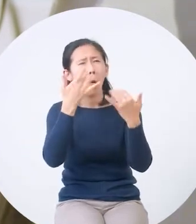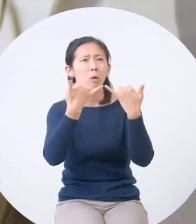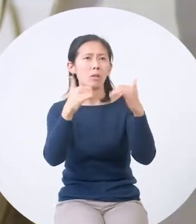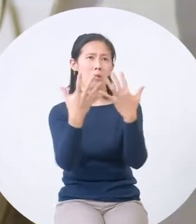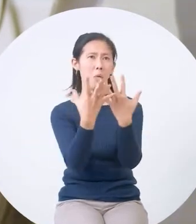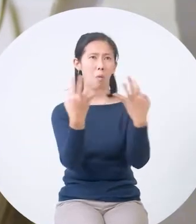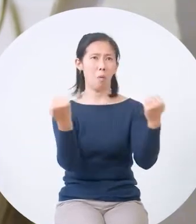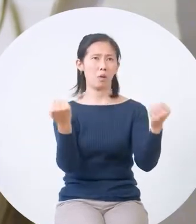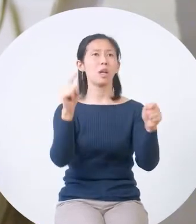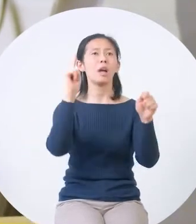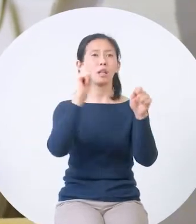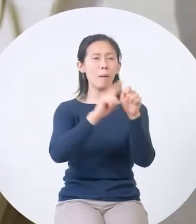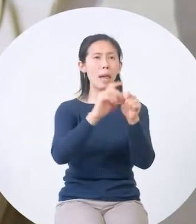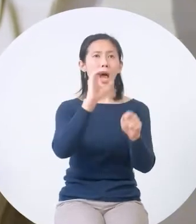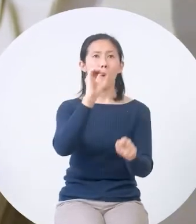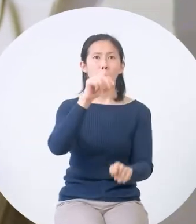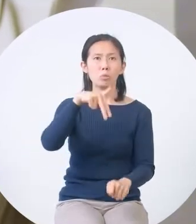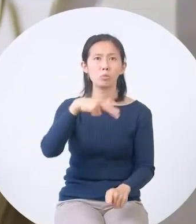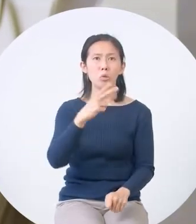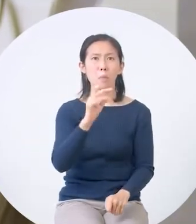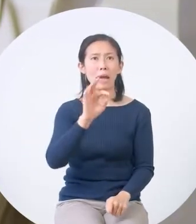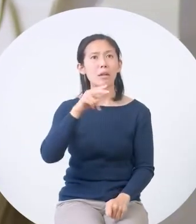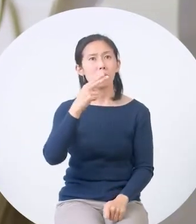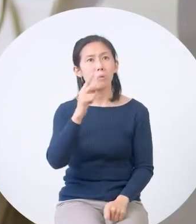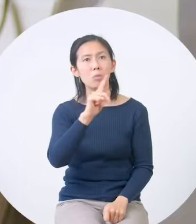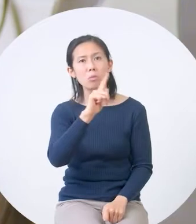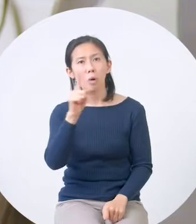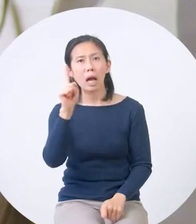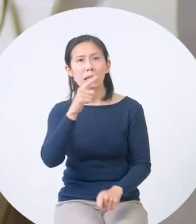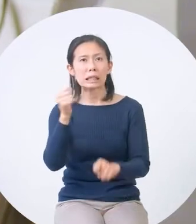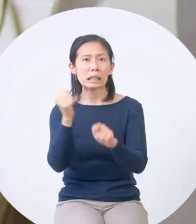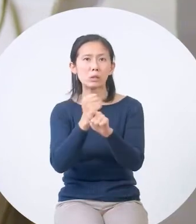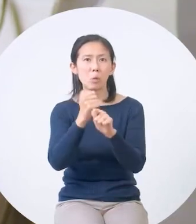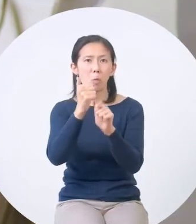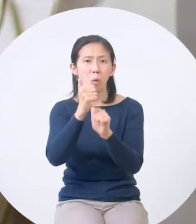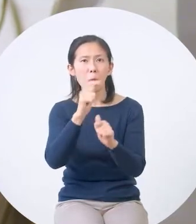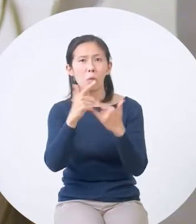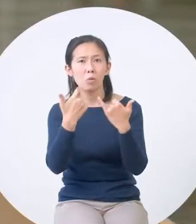メイトのこととか外見ではわからなくてもトイレを必要としている